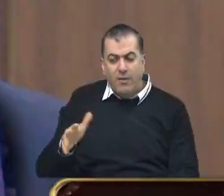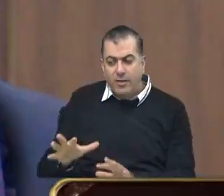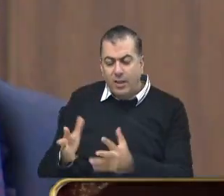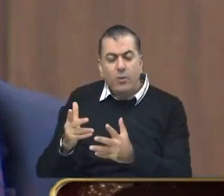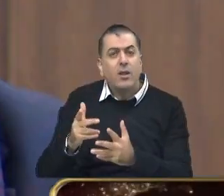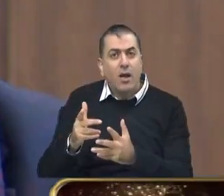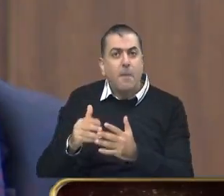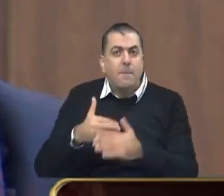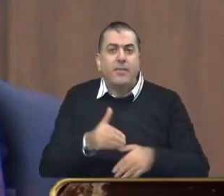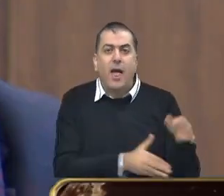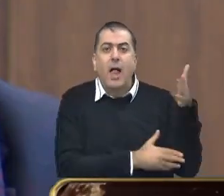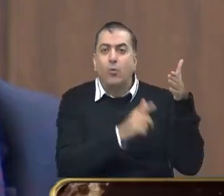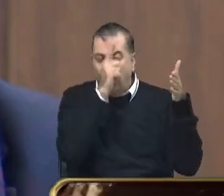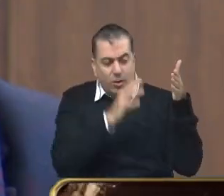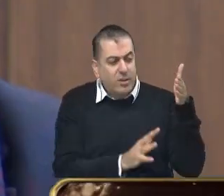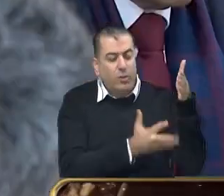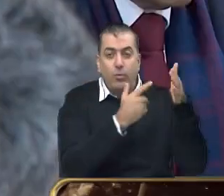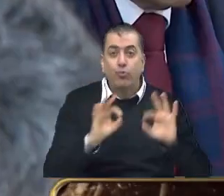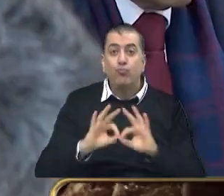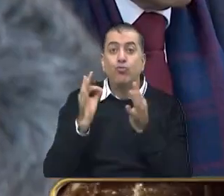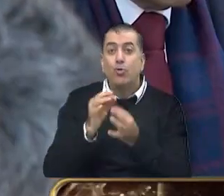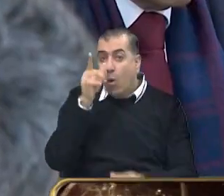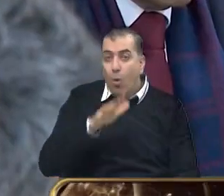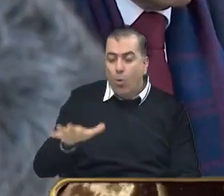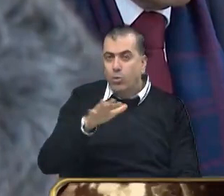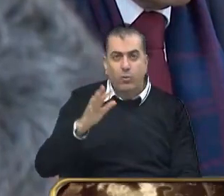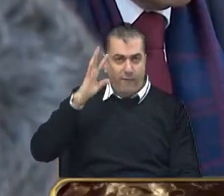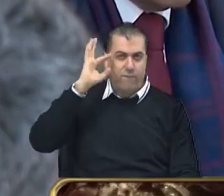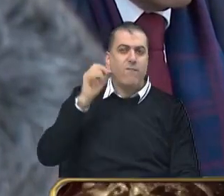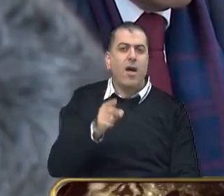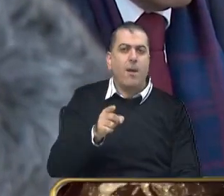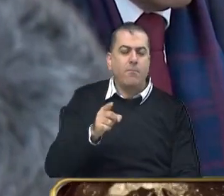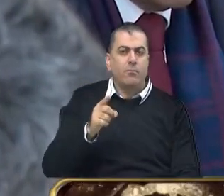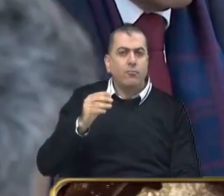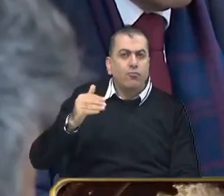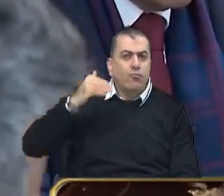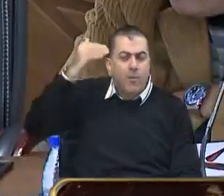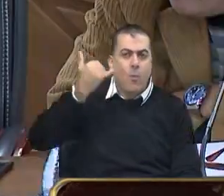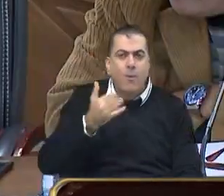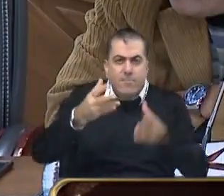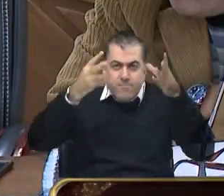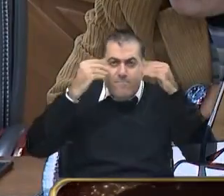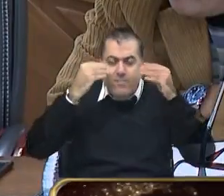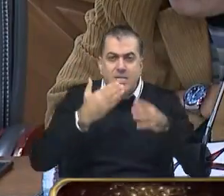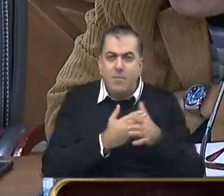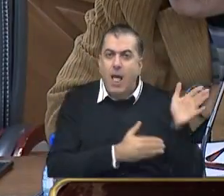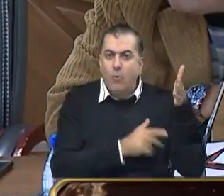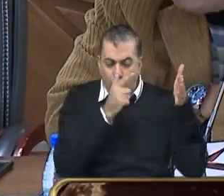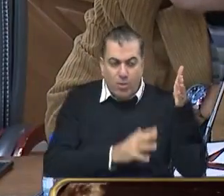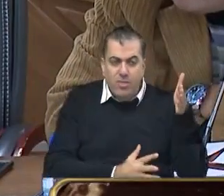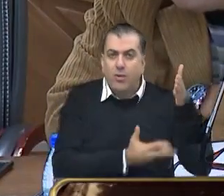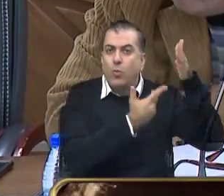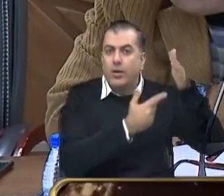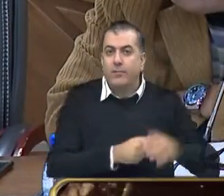عليها نهضه الاوطان وان المجتمع الاردني مجتمع واع وله نظره ثاقبه حول اهميه التعليم